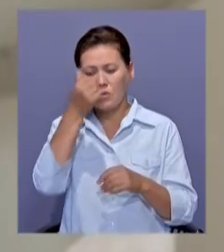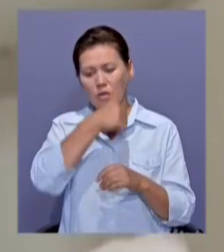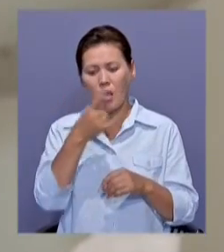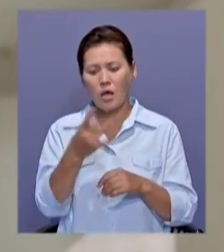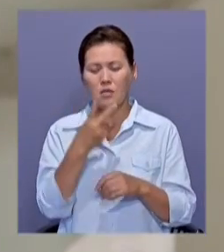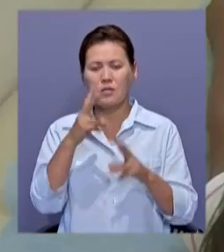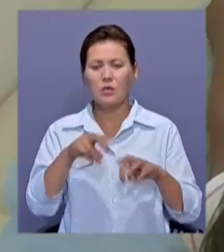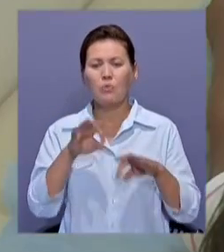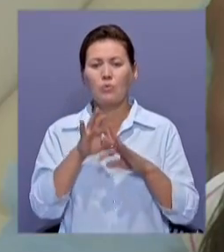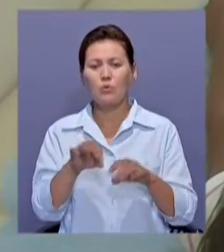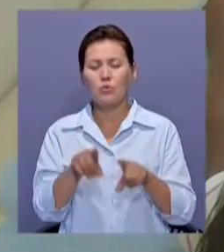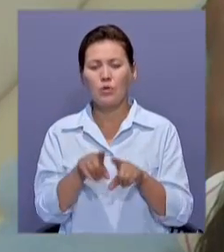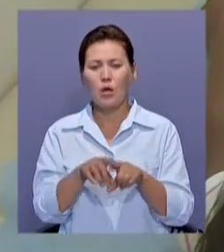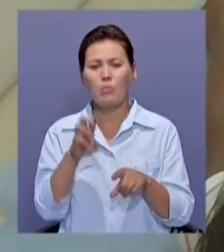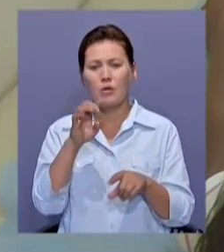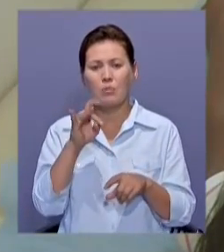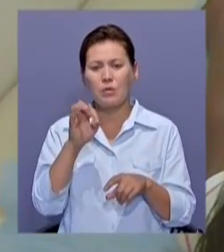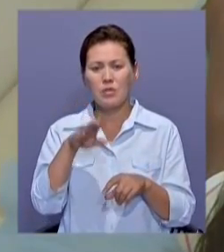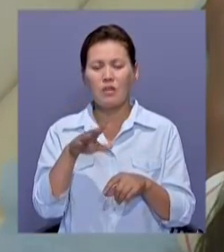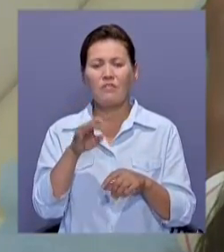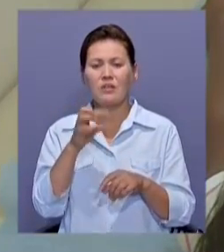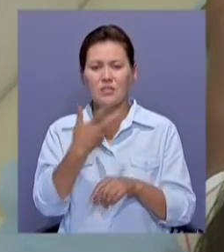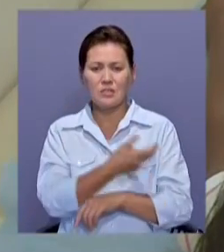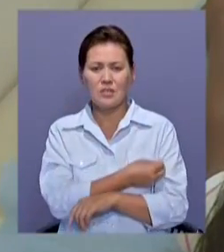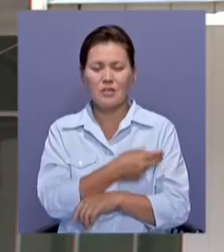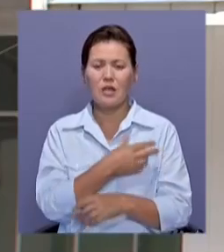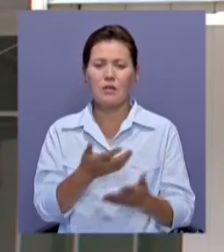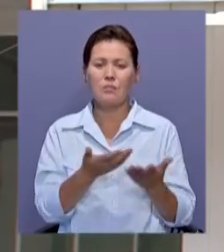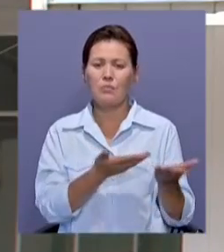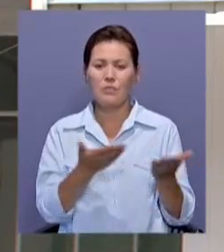рет тексерістен өтіп, Б гепатитіне қарсы вакцина салуға шақыруда.